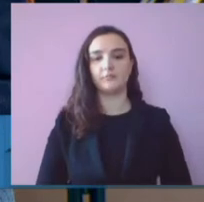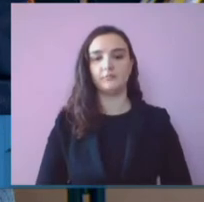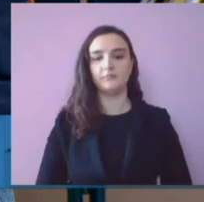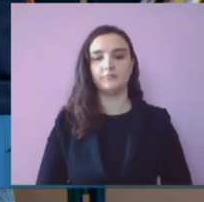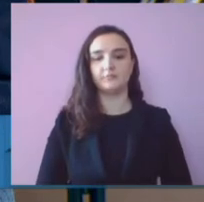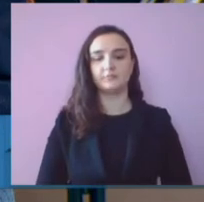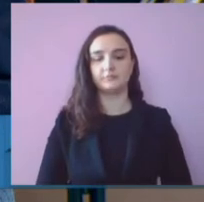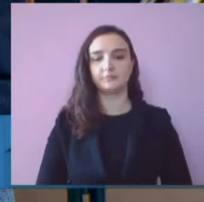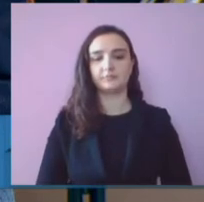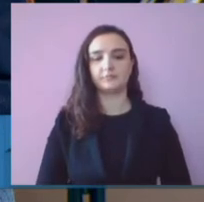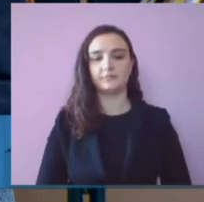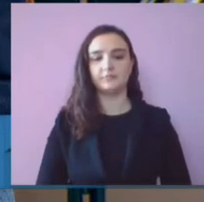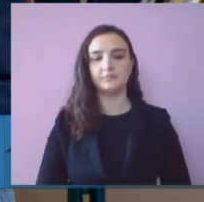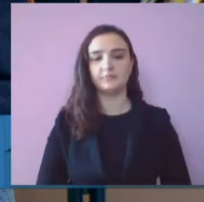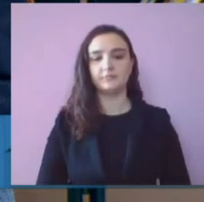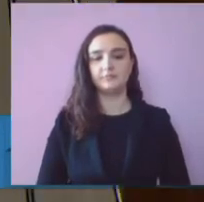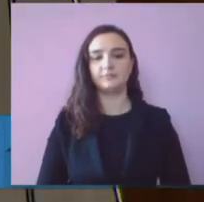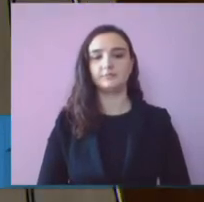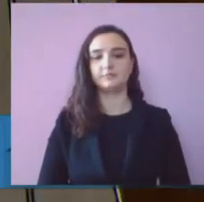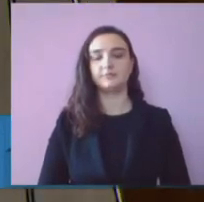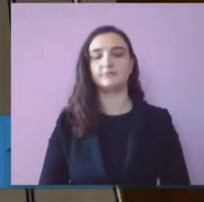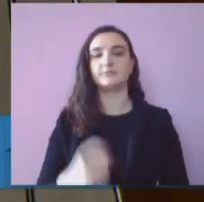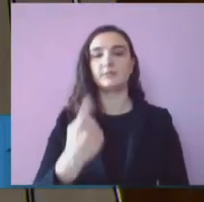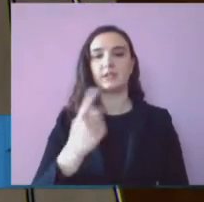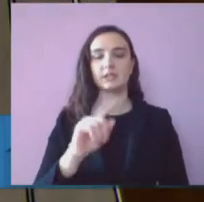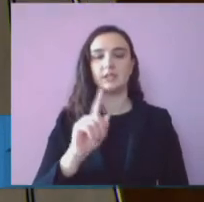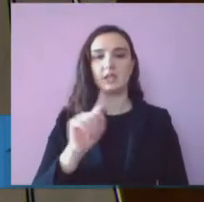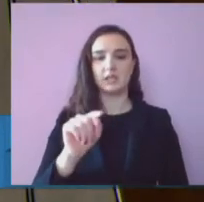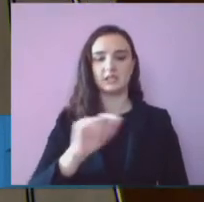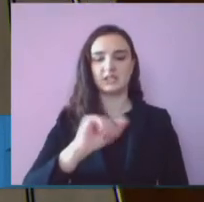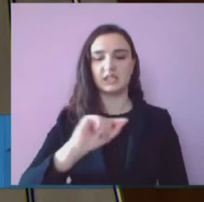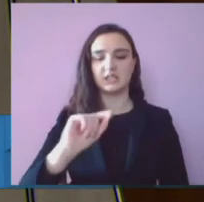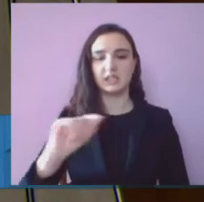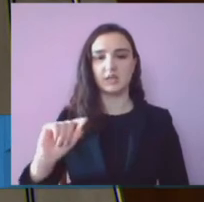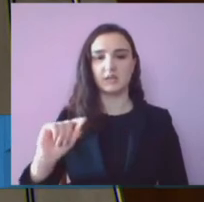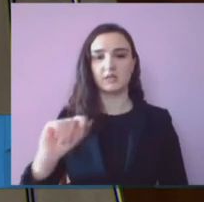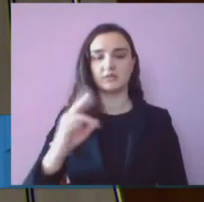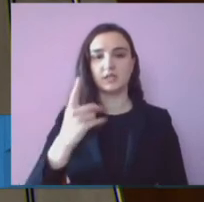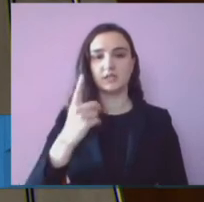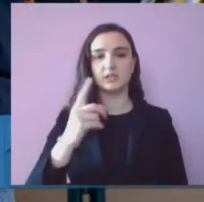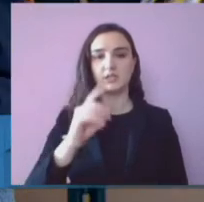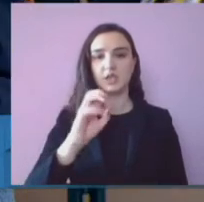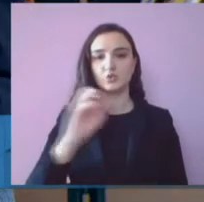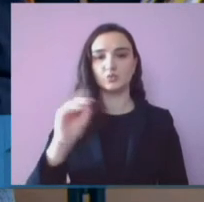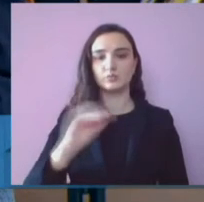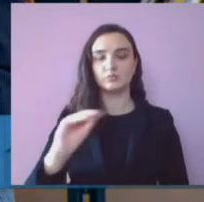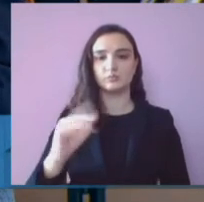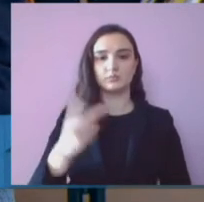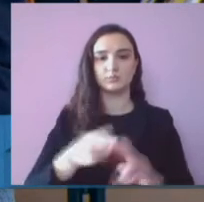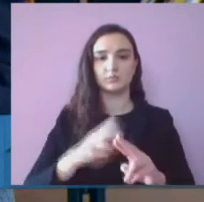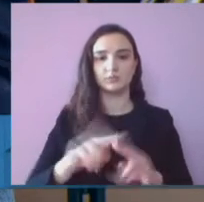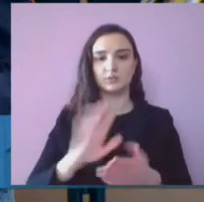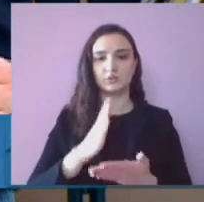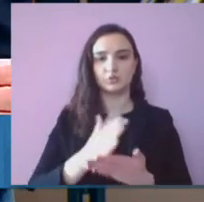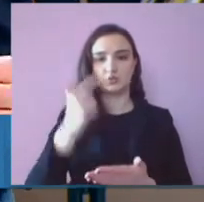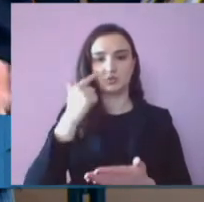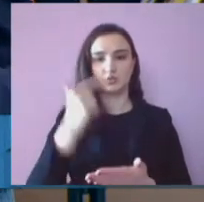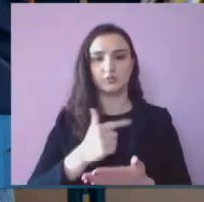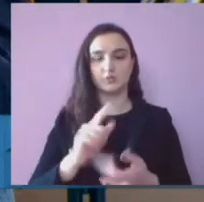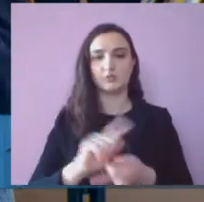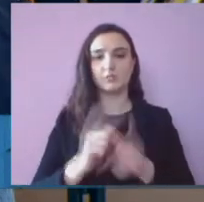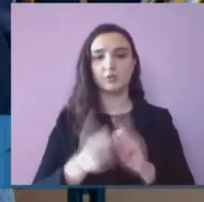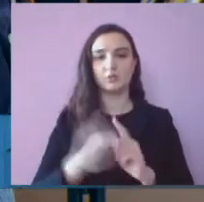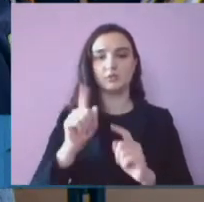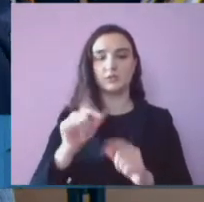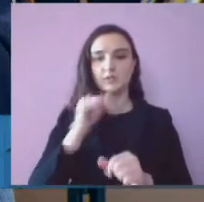რაღაცა სტერეოტიპული მოძრაობა, ხო, იეროგლიფის დაწერა, რაღაც ერთი ასოს დაწერა, ეს არ არის ცოდნა. სამაგიეროდ ის ვერ